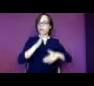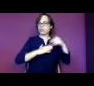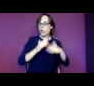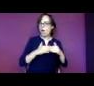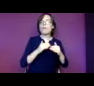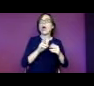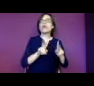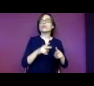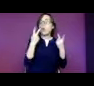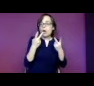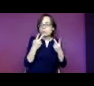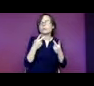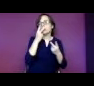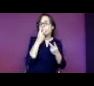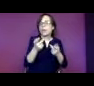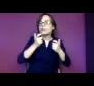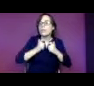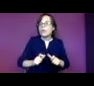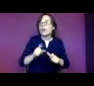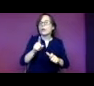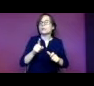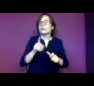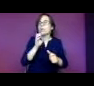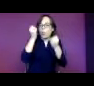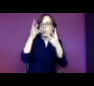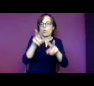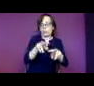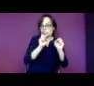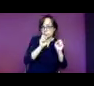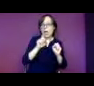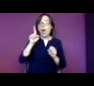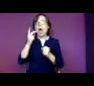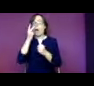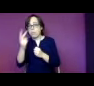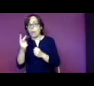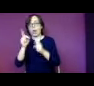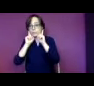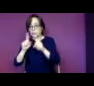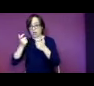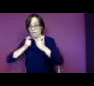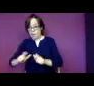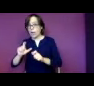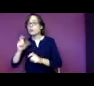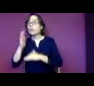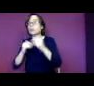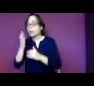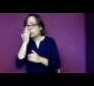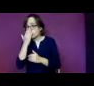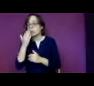a stanem faktycznym na wsi i w zasadzie naszą nieobecnością jako architektów na tejże wsi. To wynika z